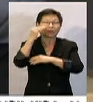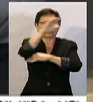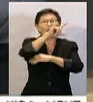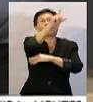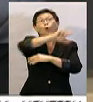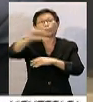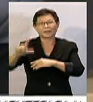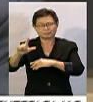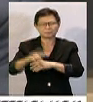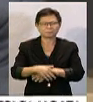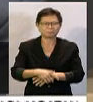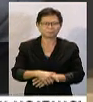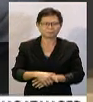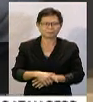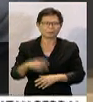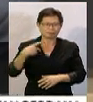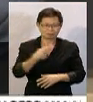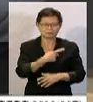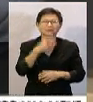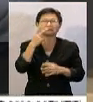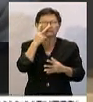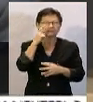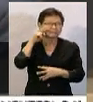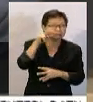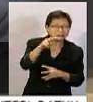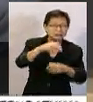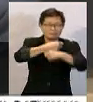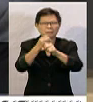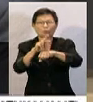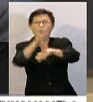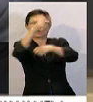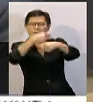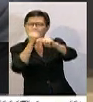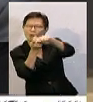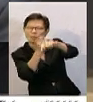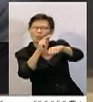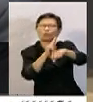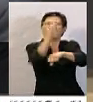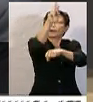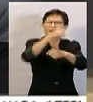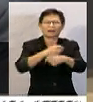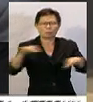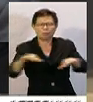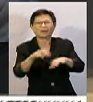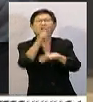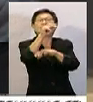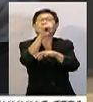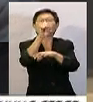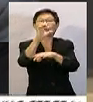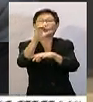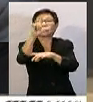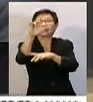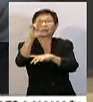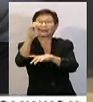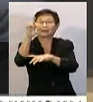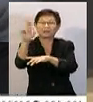And now we can see they can build rockets, they can even build nuclear weapons.